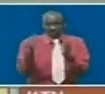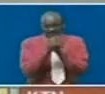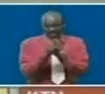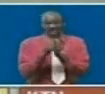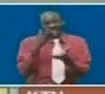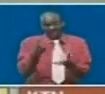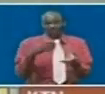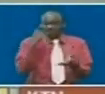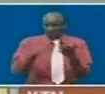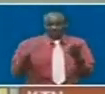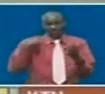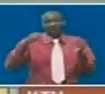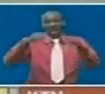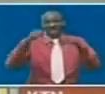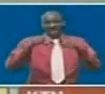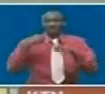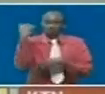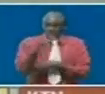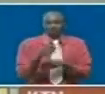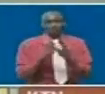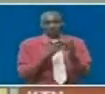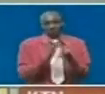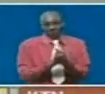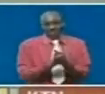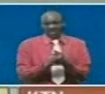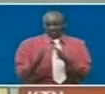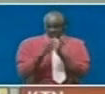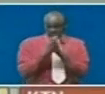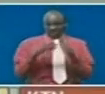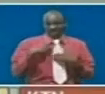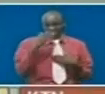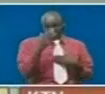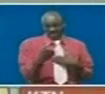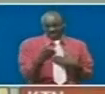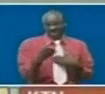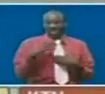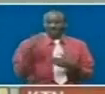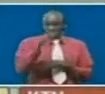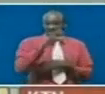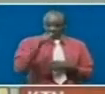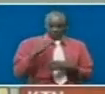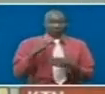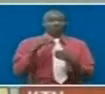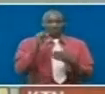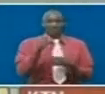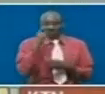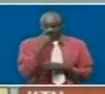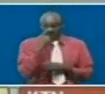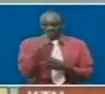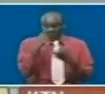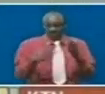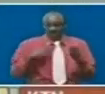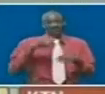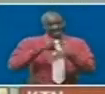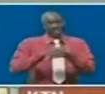licha ya makataa yaliyowekwa kufikia kikomo. Mwanahabari wetu Zubeda Kome amerejea kutoka nchini Sudan Kusini ambako